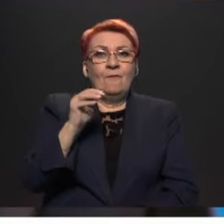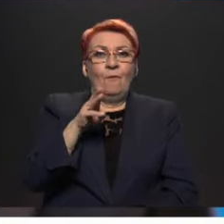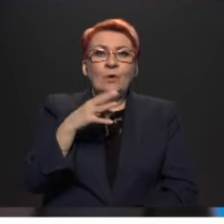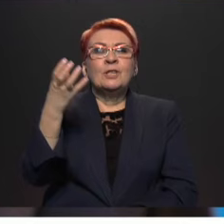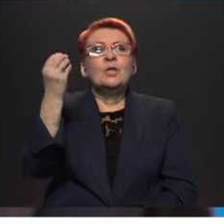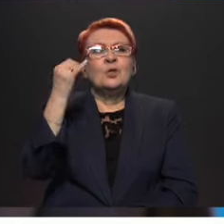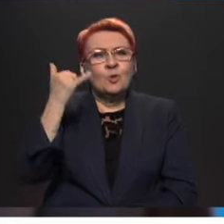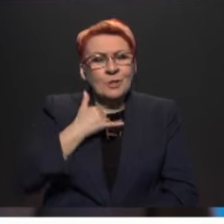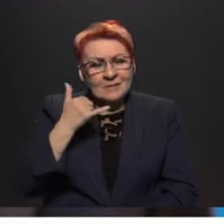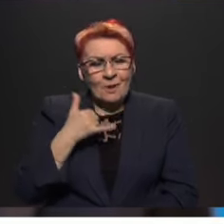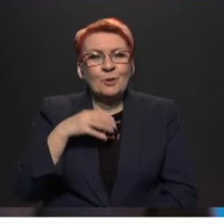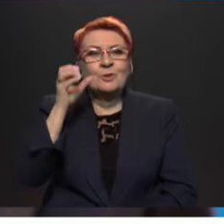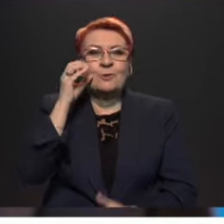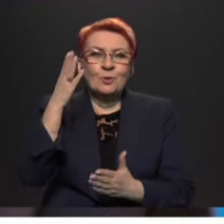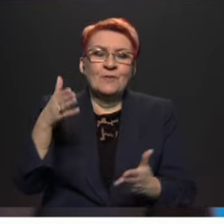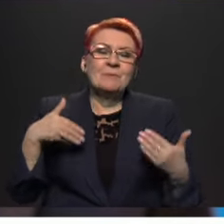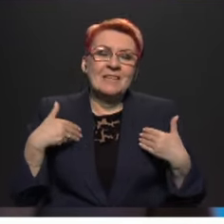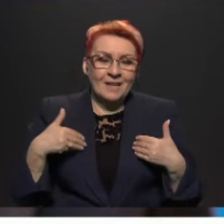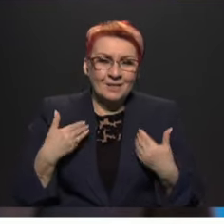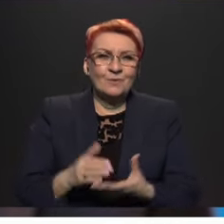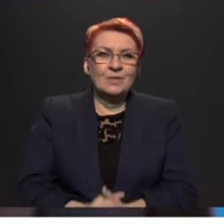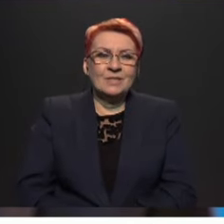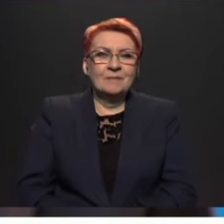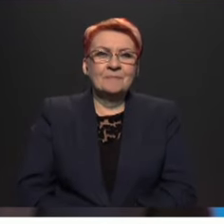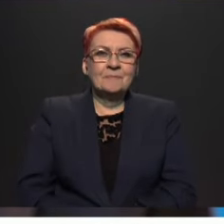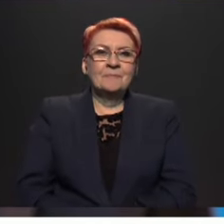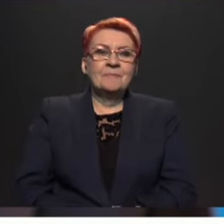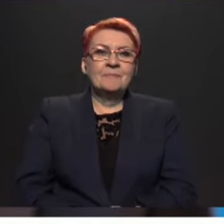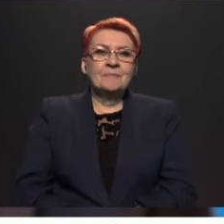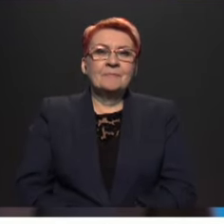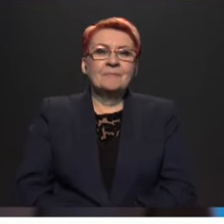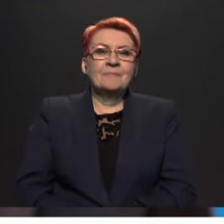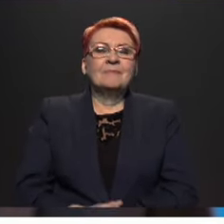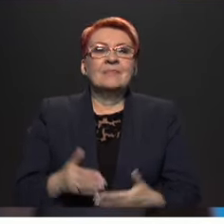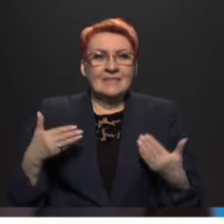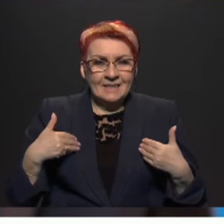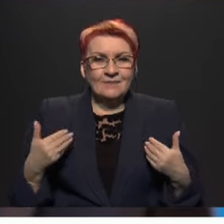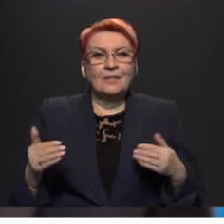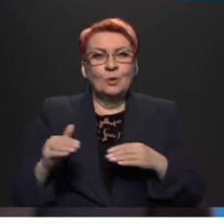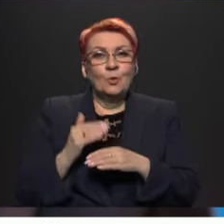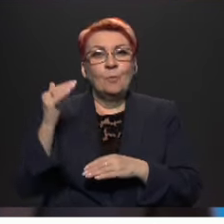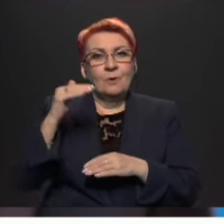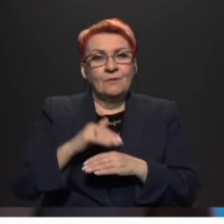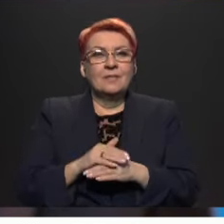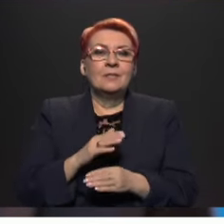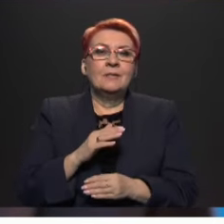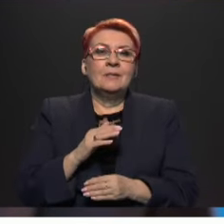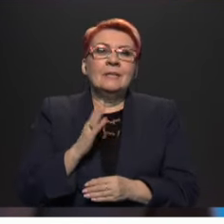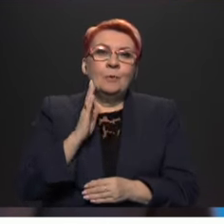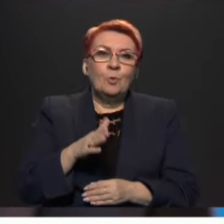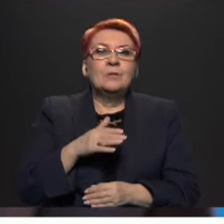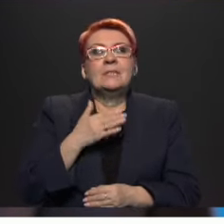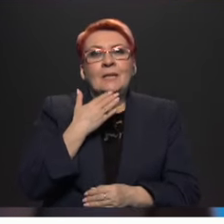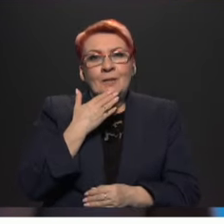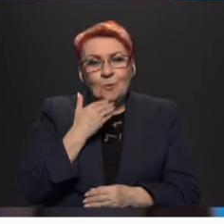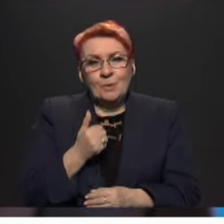сегодня. Здравствуйте, мы вас слушаем. Алло. Да, да, здравствуйте. Добрый вечер. Будьте любезны, уважаемый